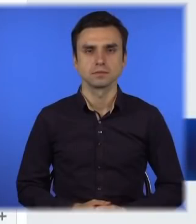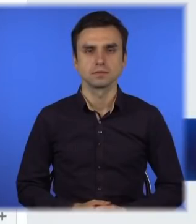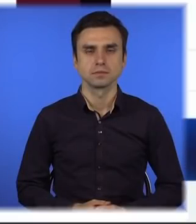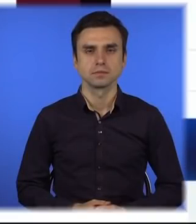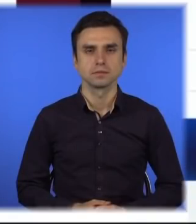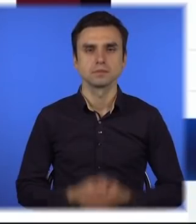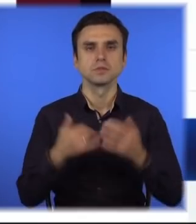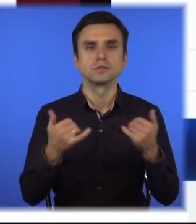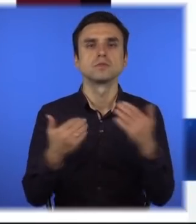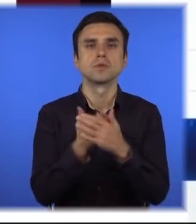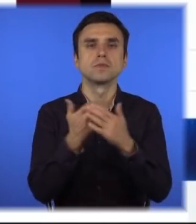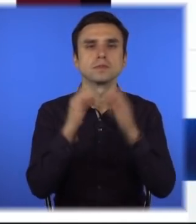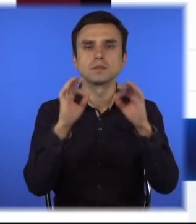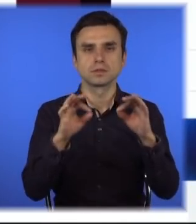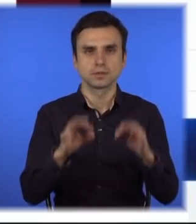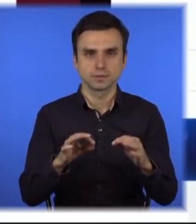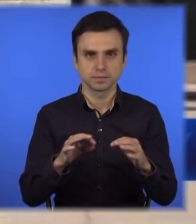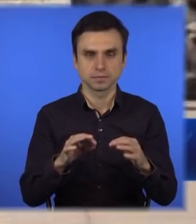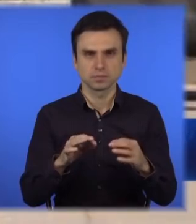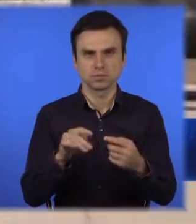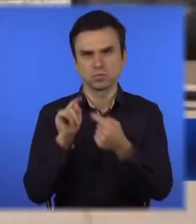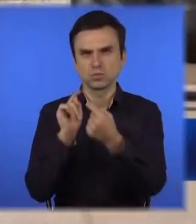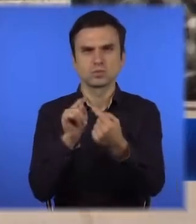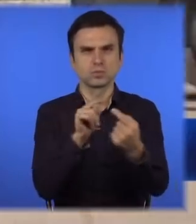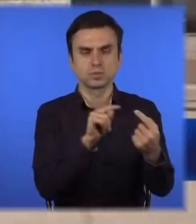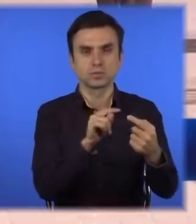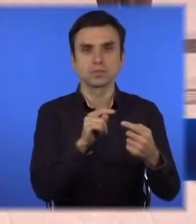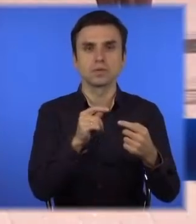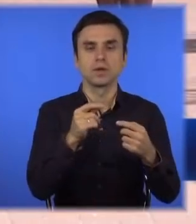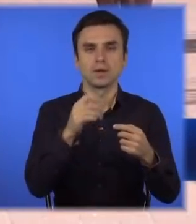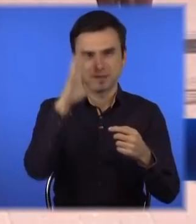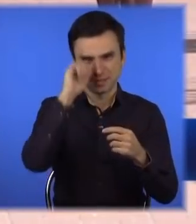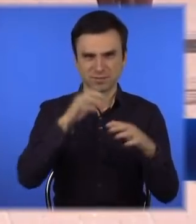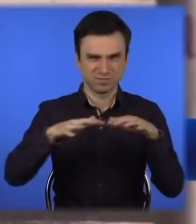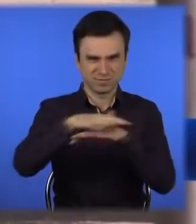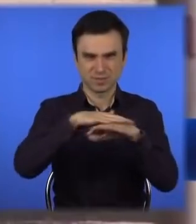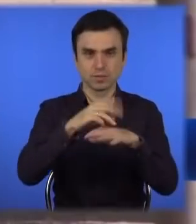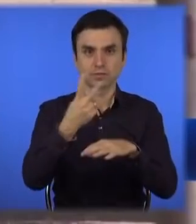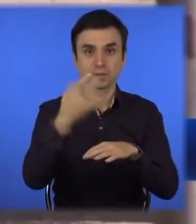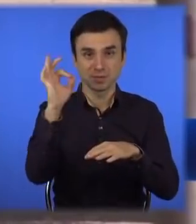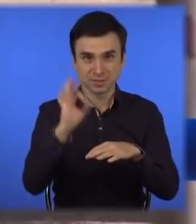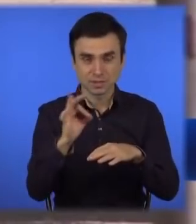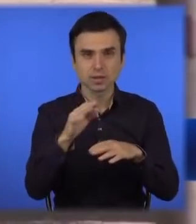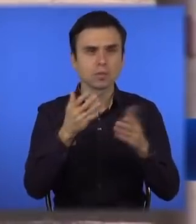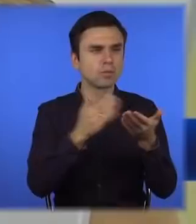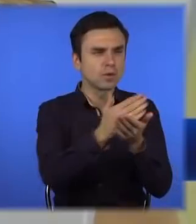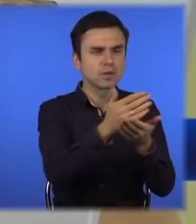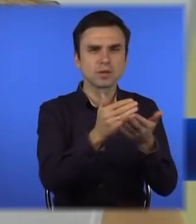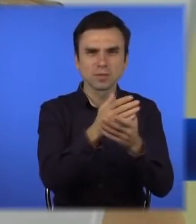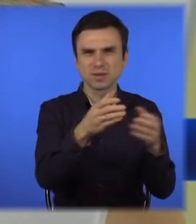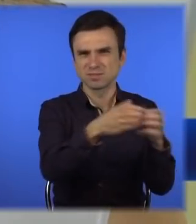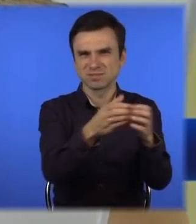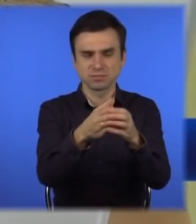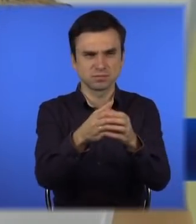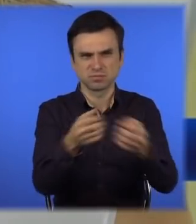Сьогодні у випуску: проти всіх, чверть криворіжців не підтримають жодну політичну партію. Такі результати опитувань. Кожна